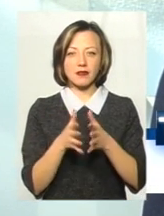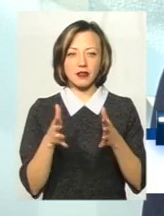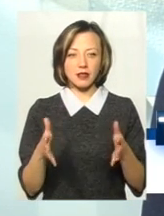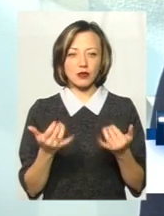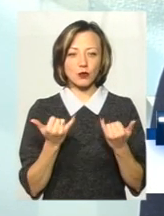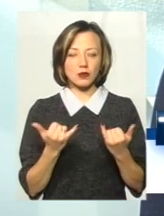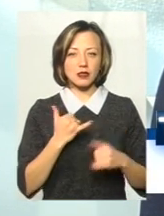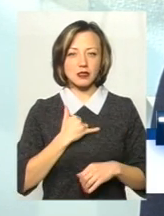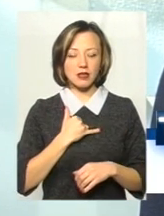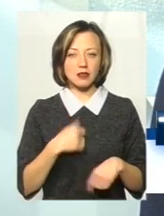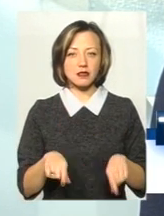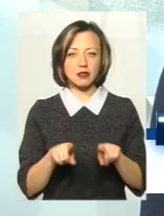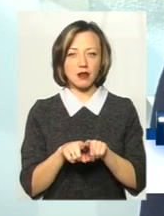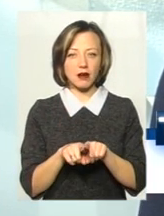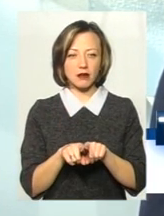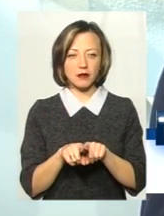так, ну,